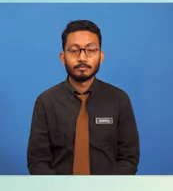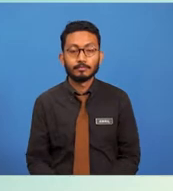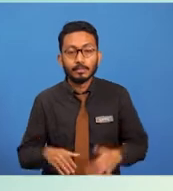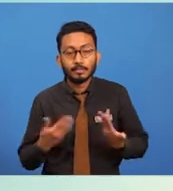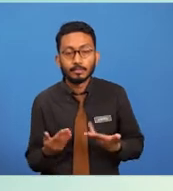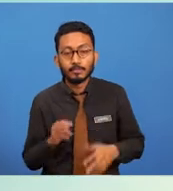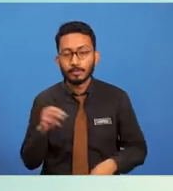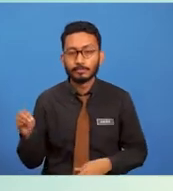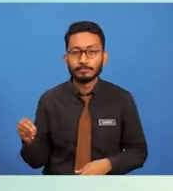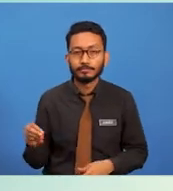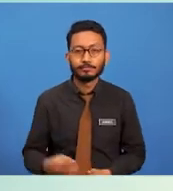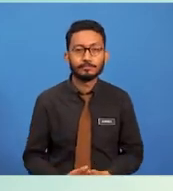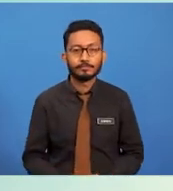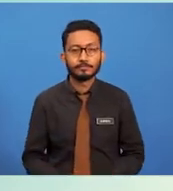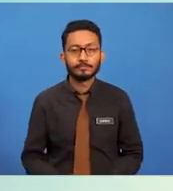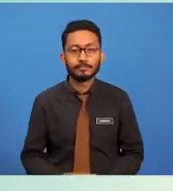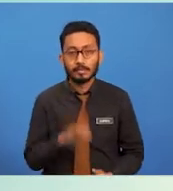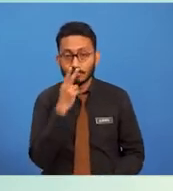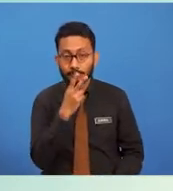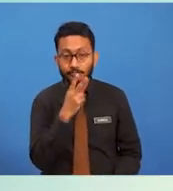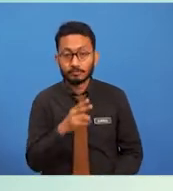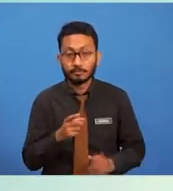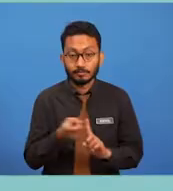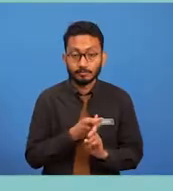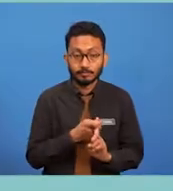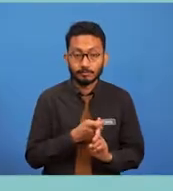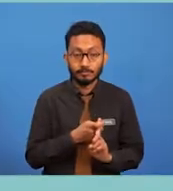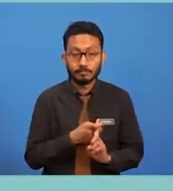Bagaimana murid-murid? Nampakkan perkaitannya?